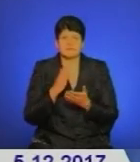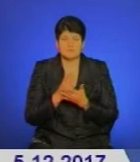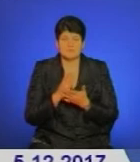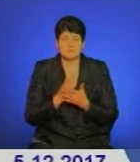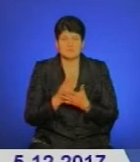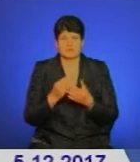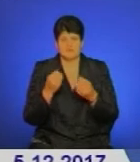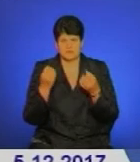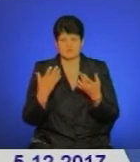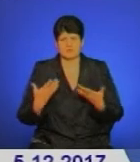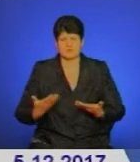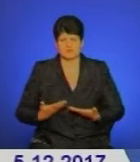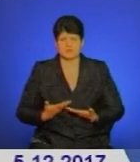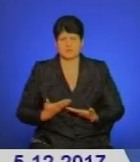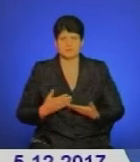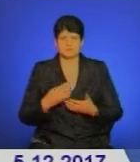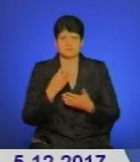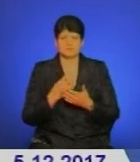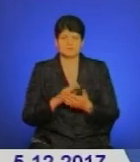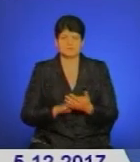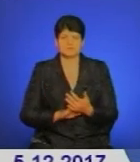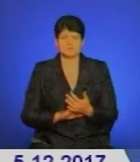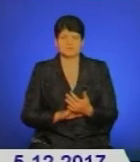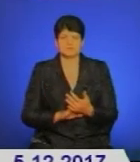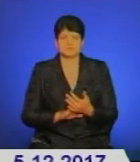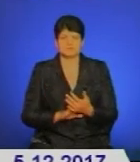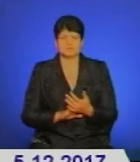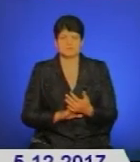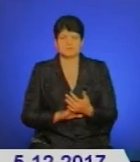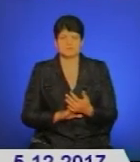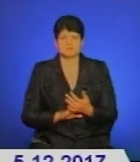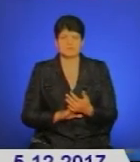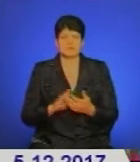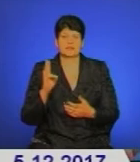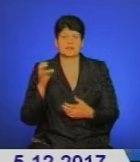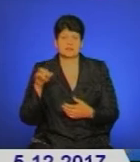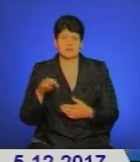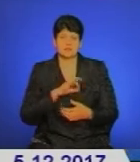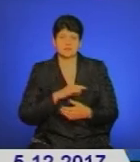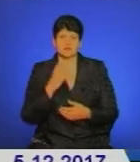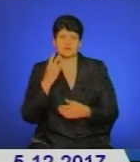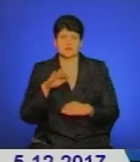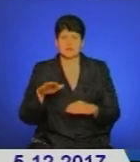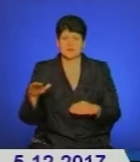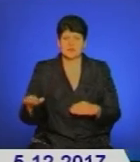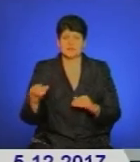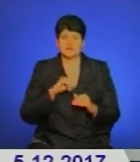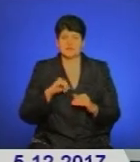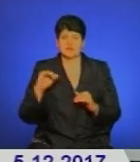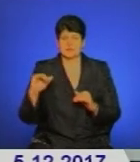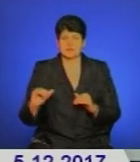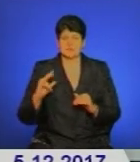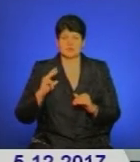у повсякденному житті, дізнавалася Богдана Сарабун. Наталія виховує 3 дітей. У наймолодшої донечки,